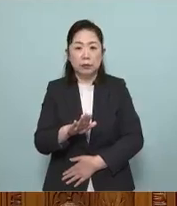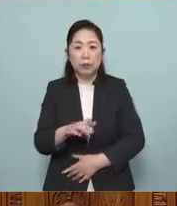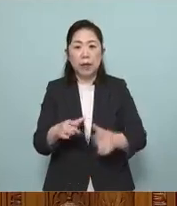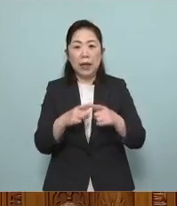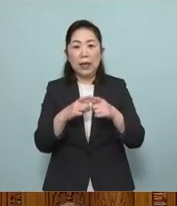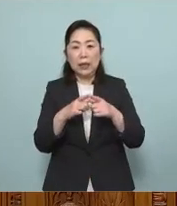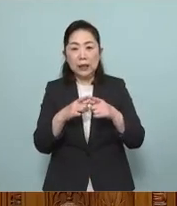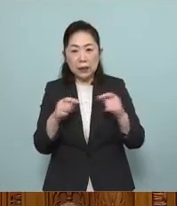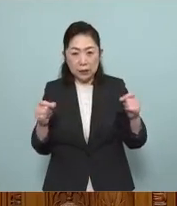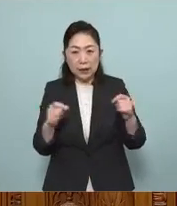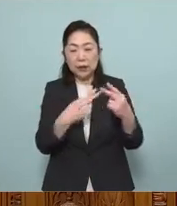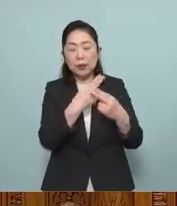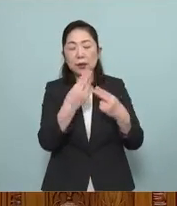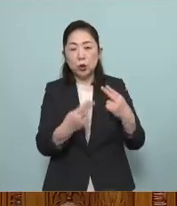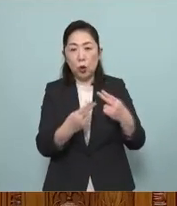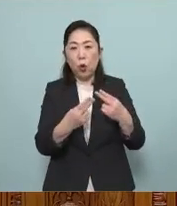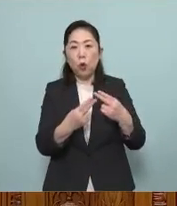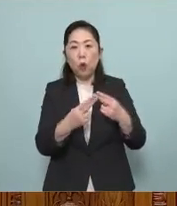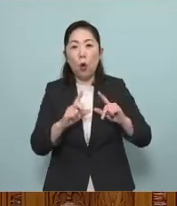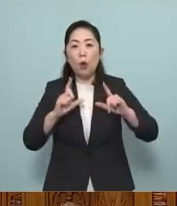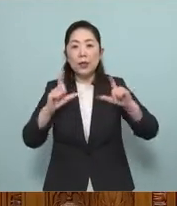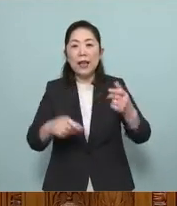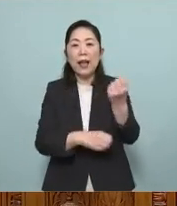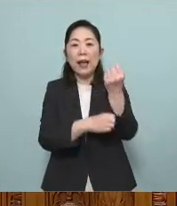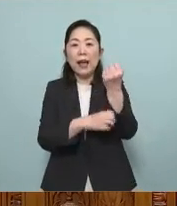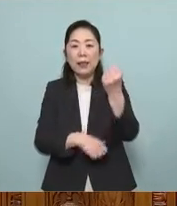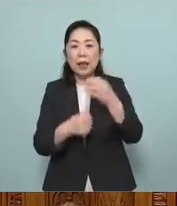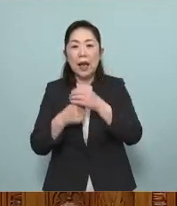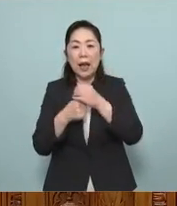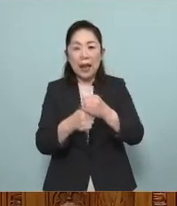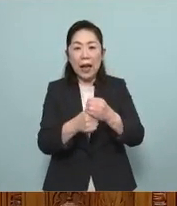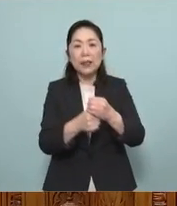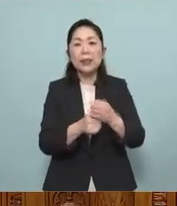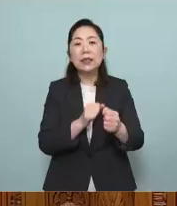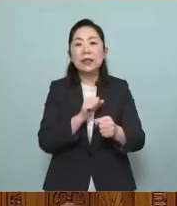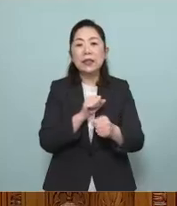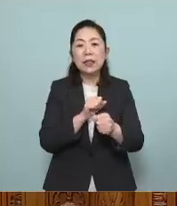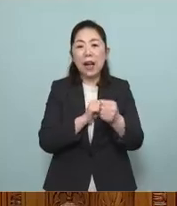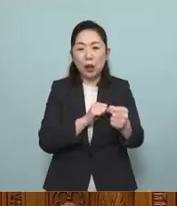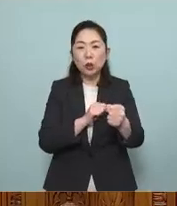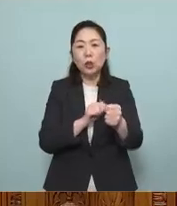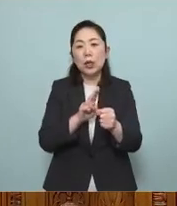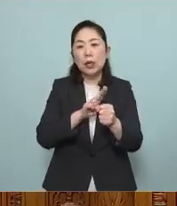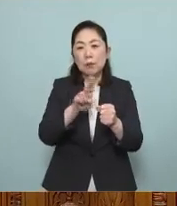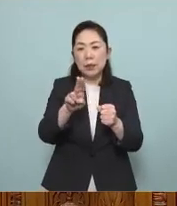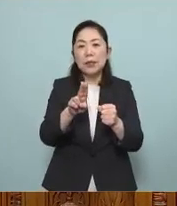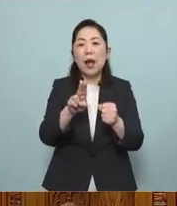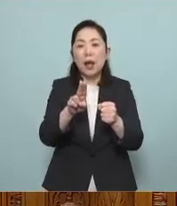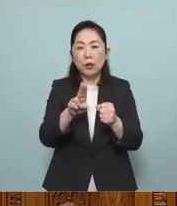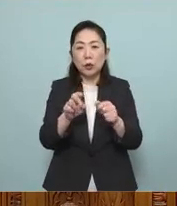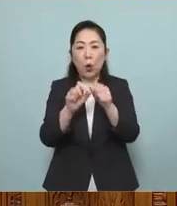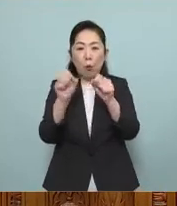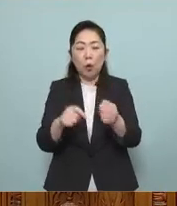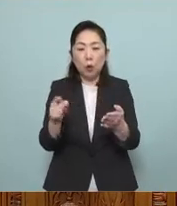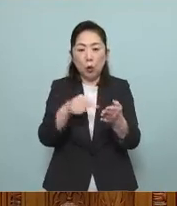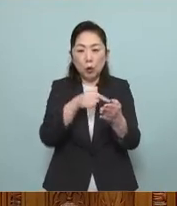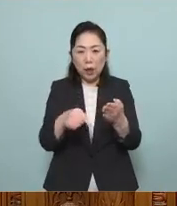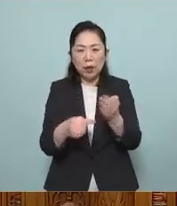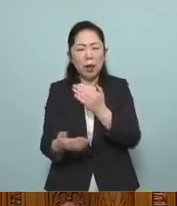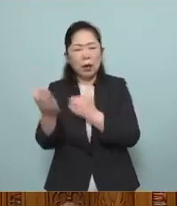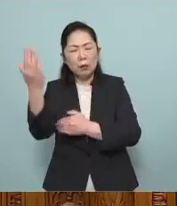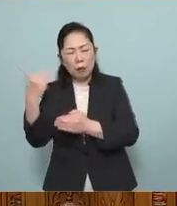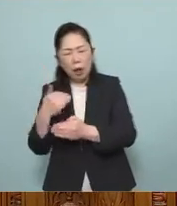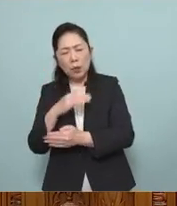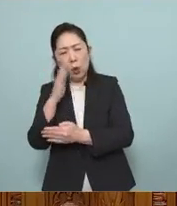に基づき、拉致、核、ミサイルといった諸懸案を包括的に解決し、不幸な過去を清